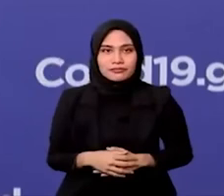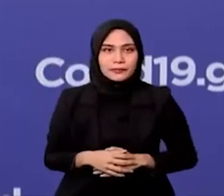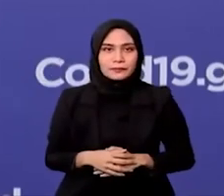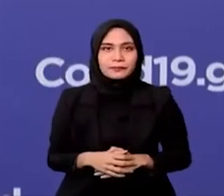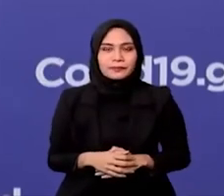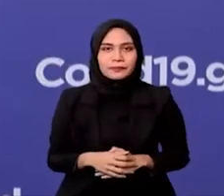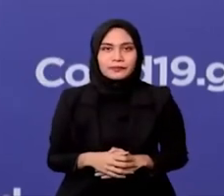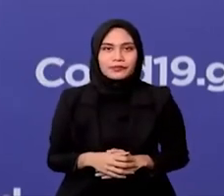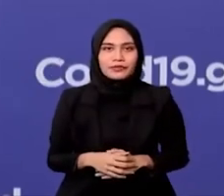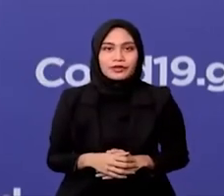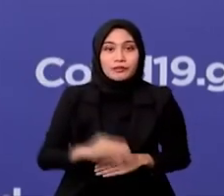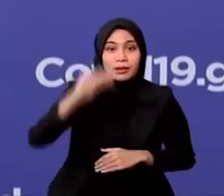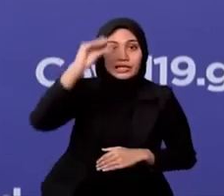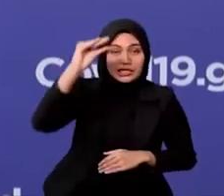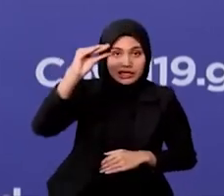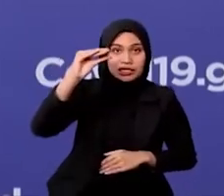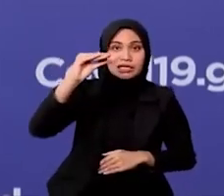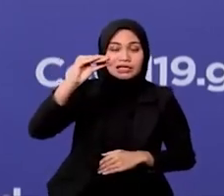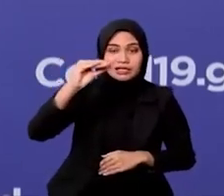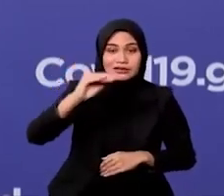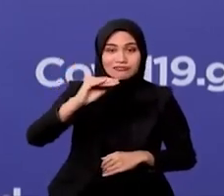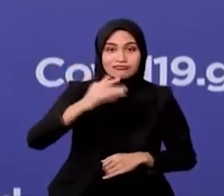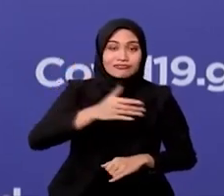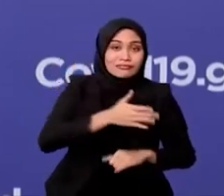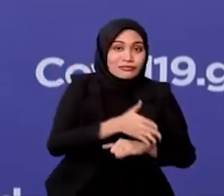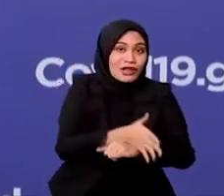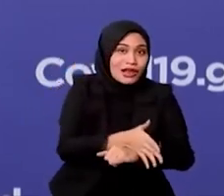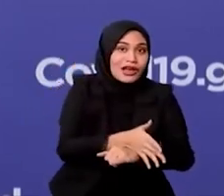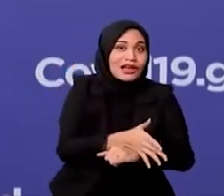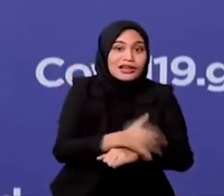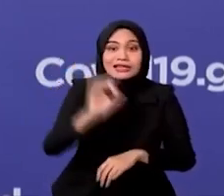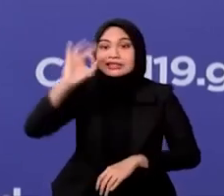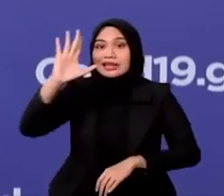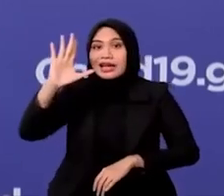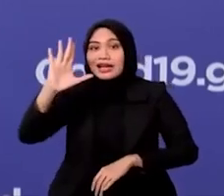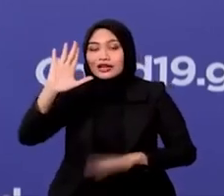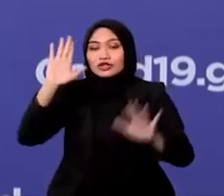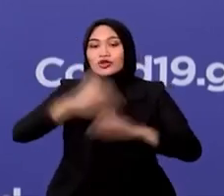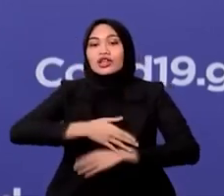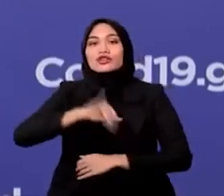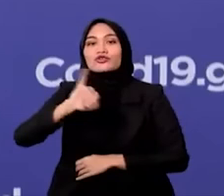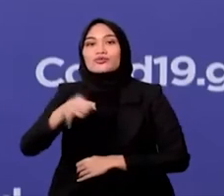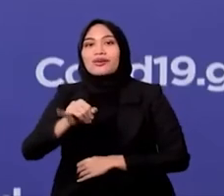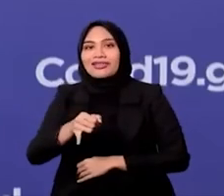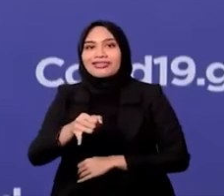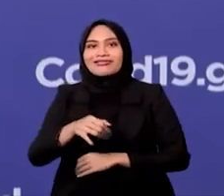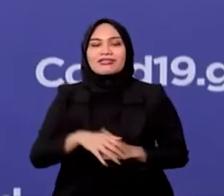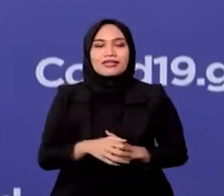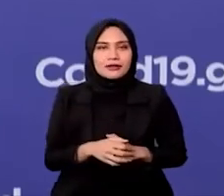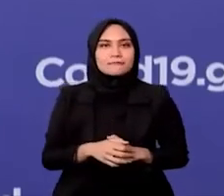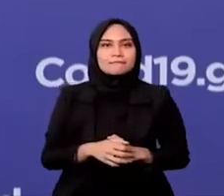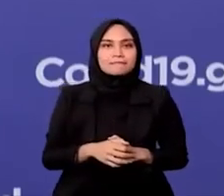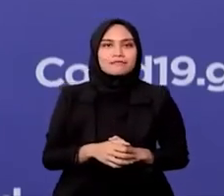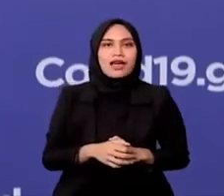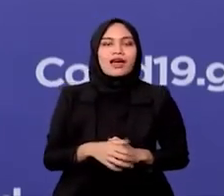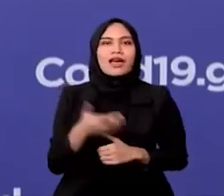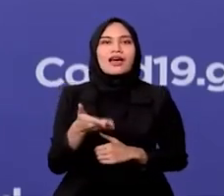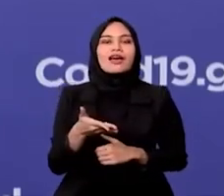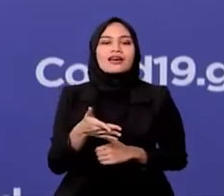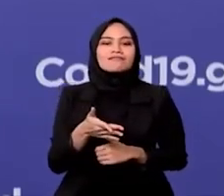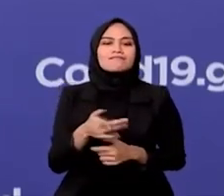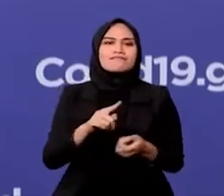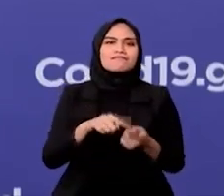Idul Adha pagi hari dan siang hari saya Jumat hal itu tentu oleh diberikan perhatian